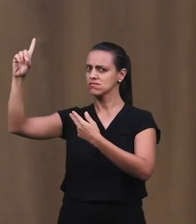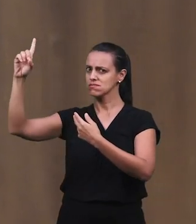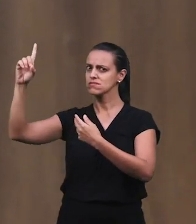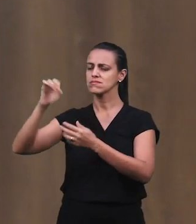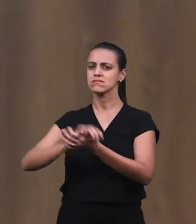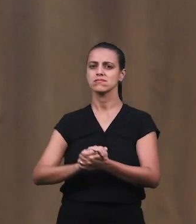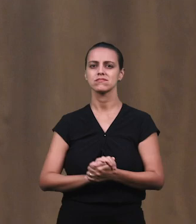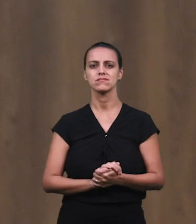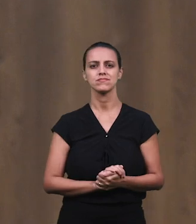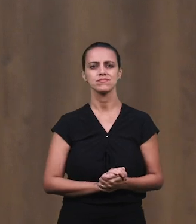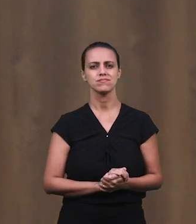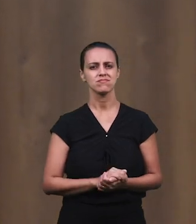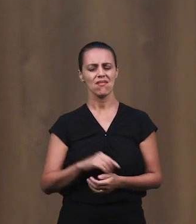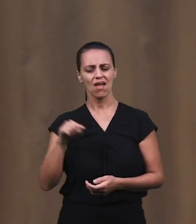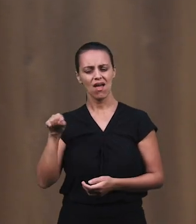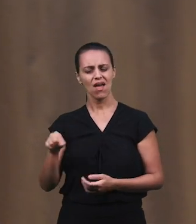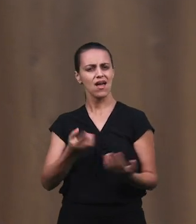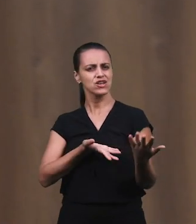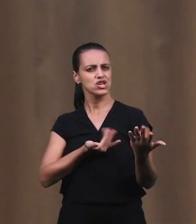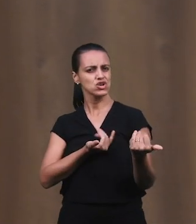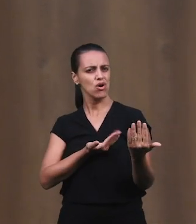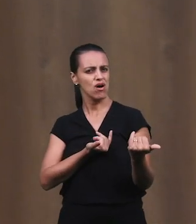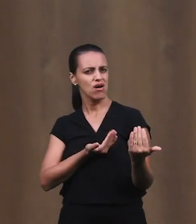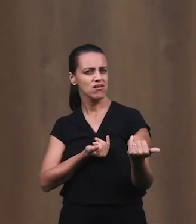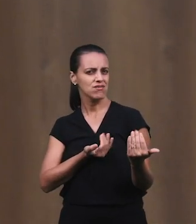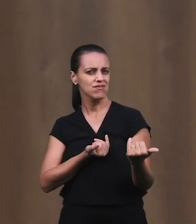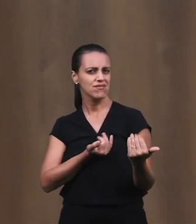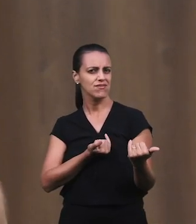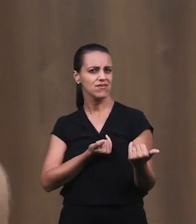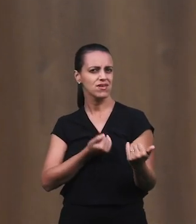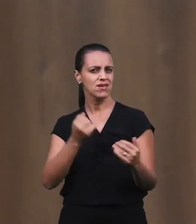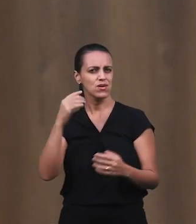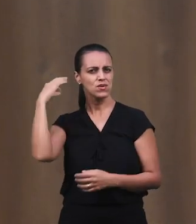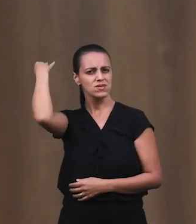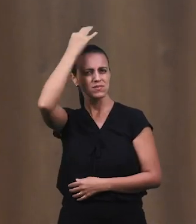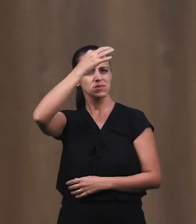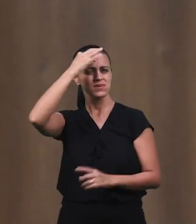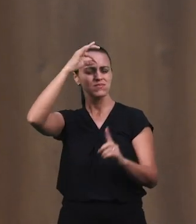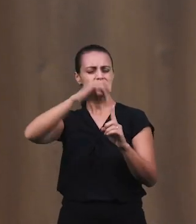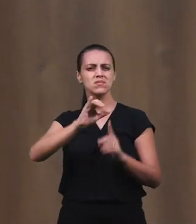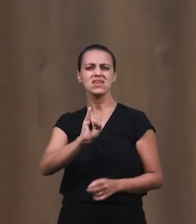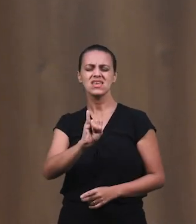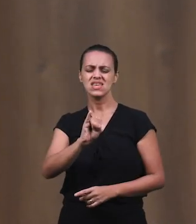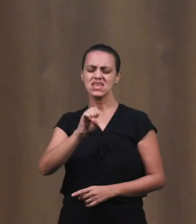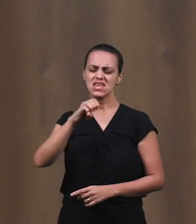Encore très jeune, le Saint-Esprit a commencé à